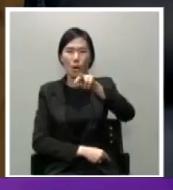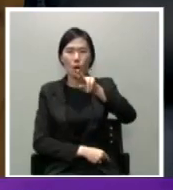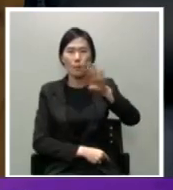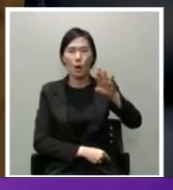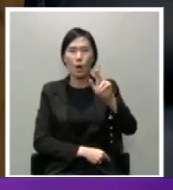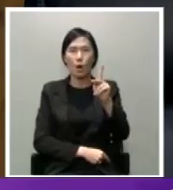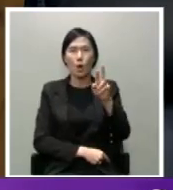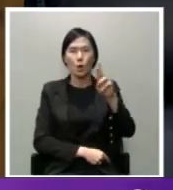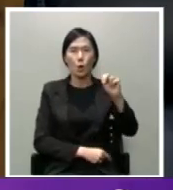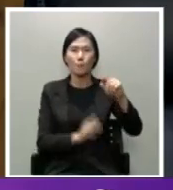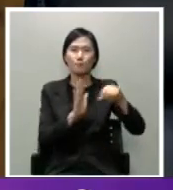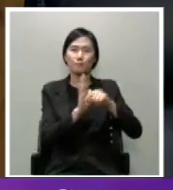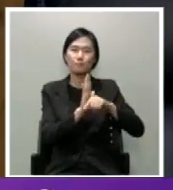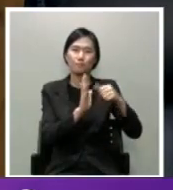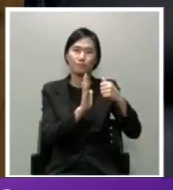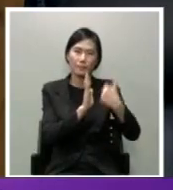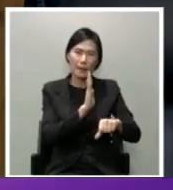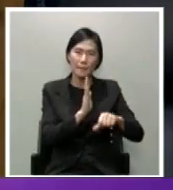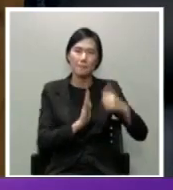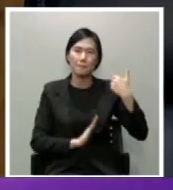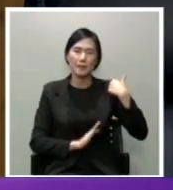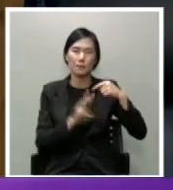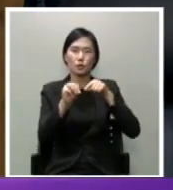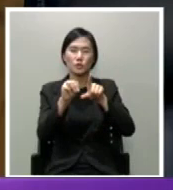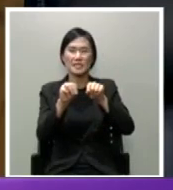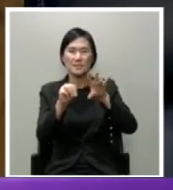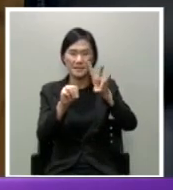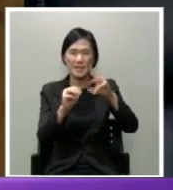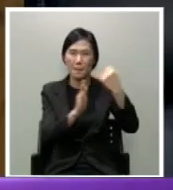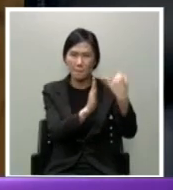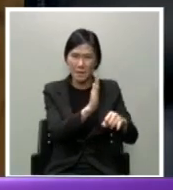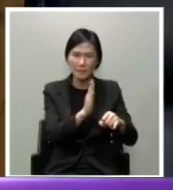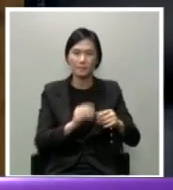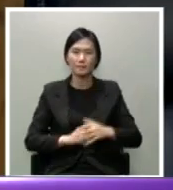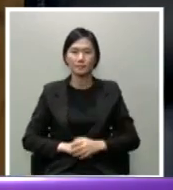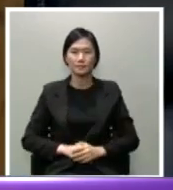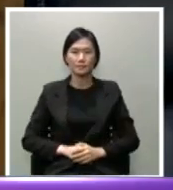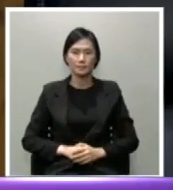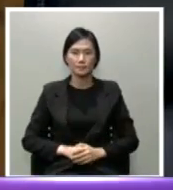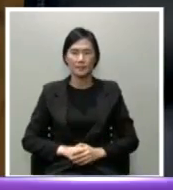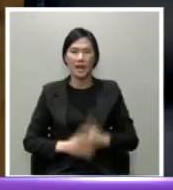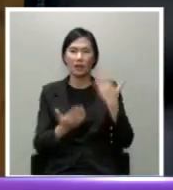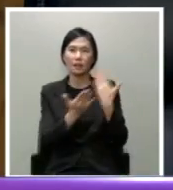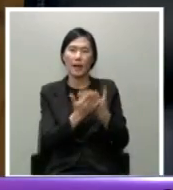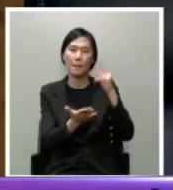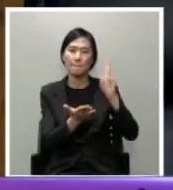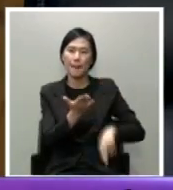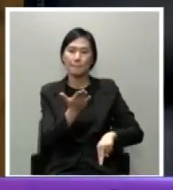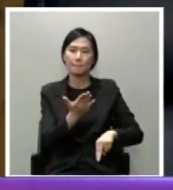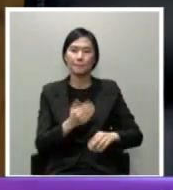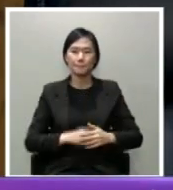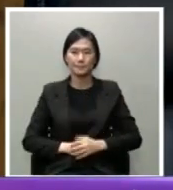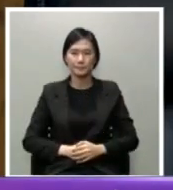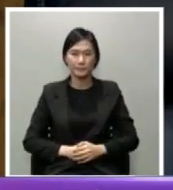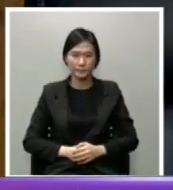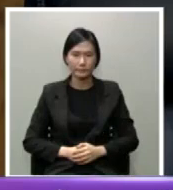มาตรา27 และให้ปรับ